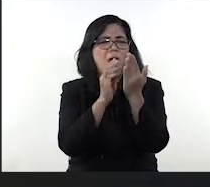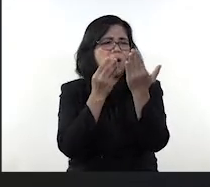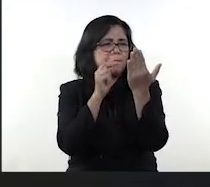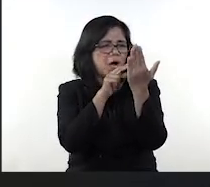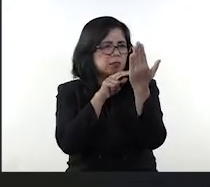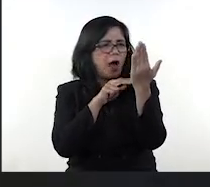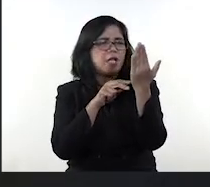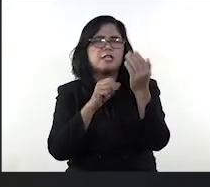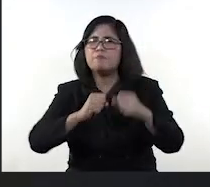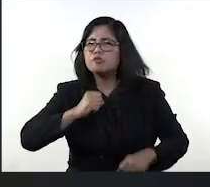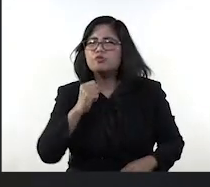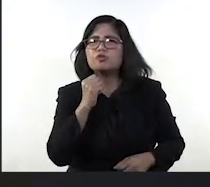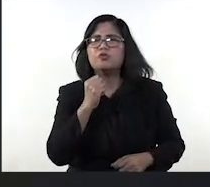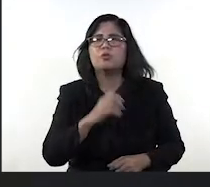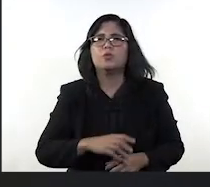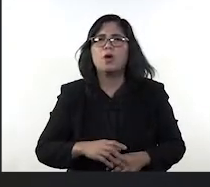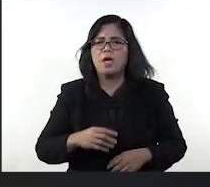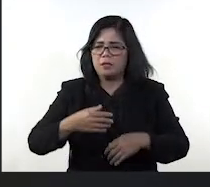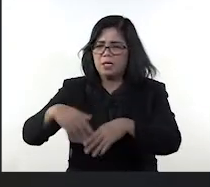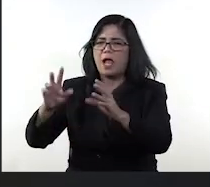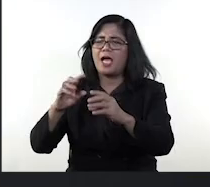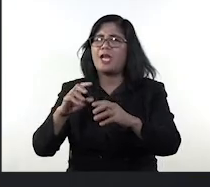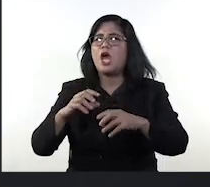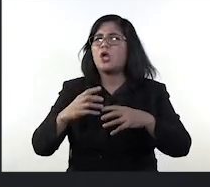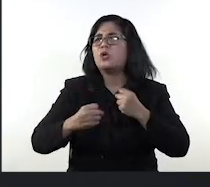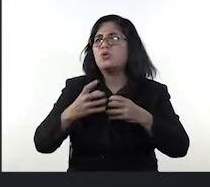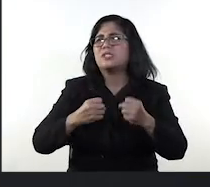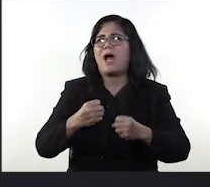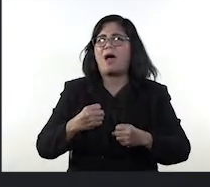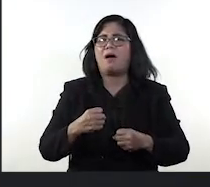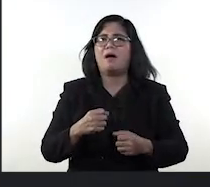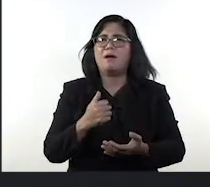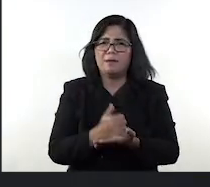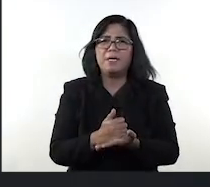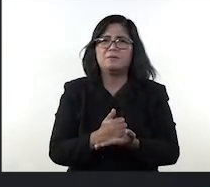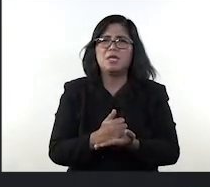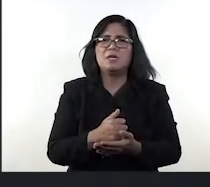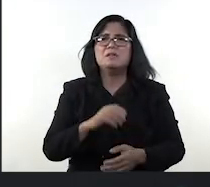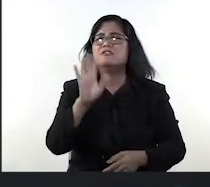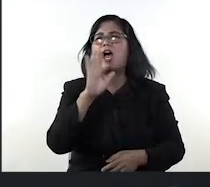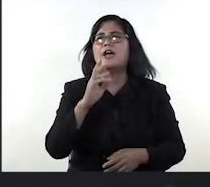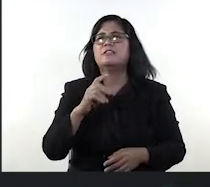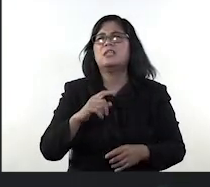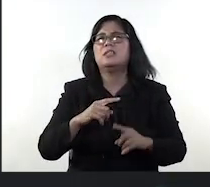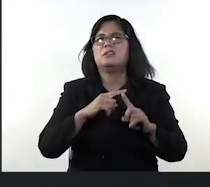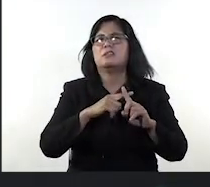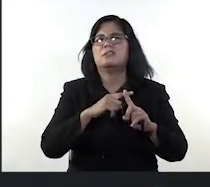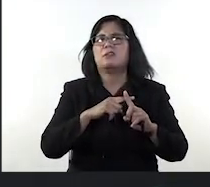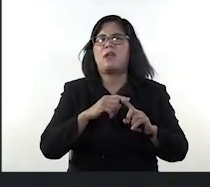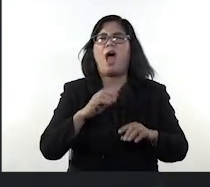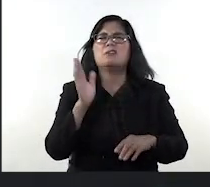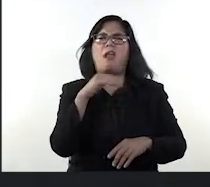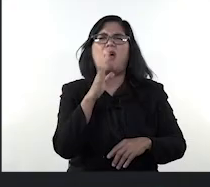dosa dan ikatan Belenggu yang membelenggu kita Hai jangan jadi Kristen yang nyata nggak kuat kerja